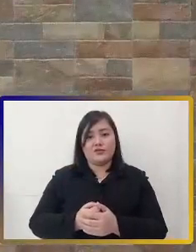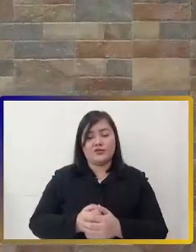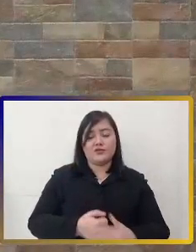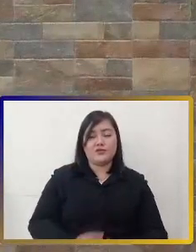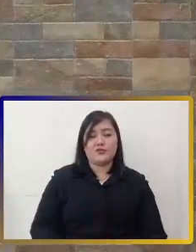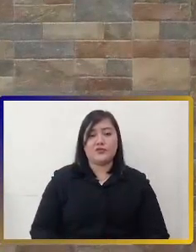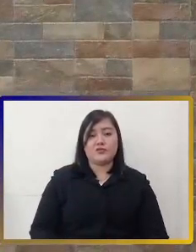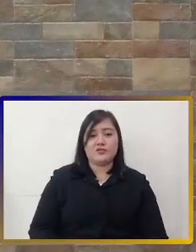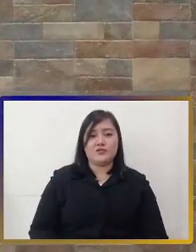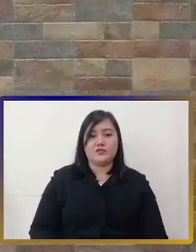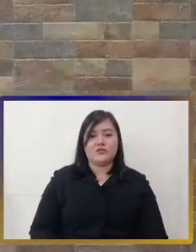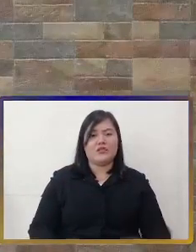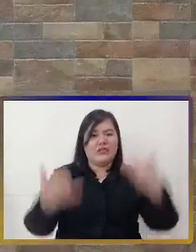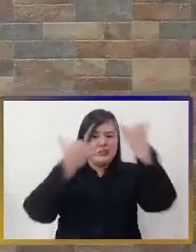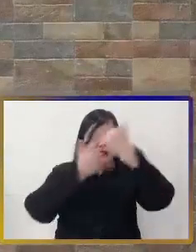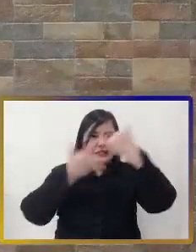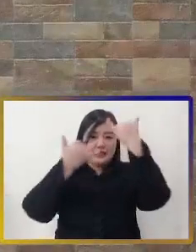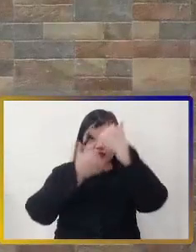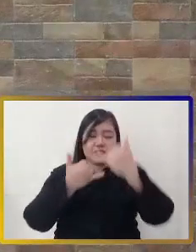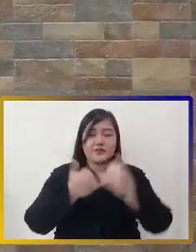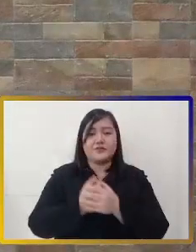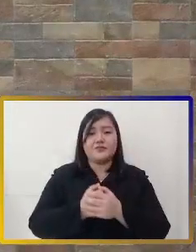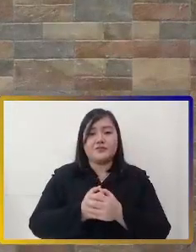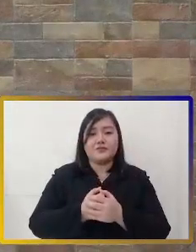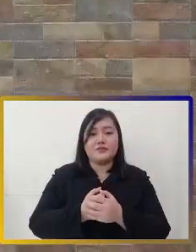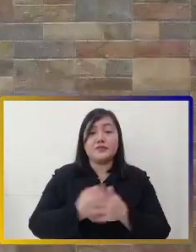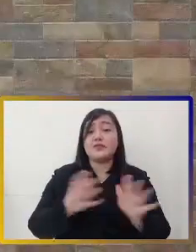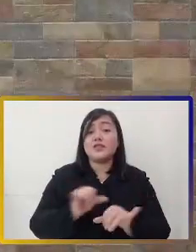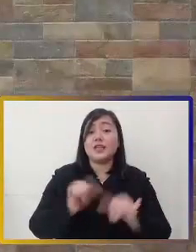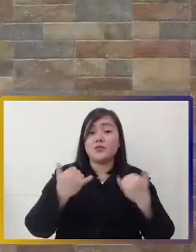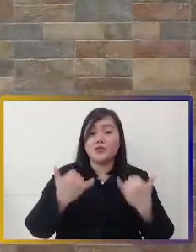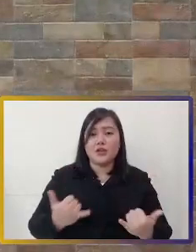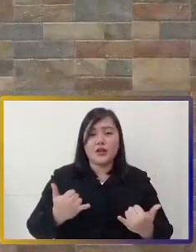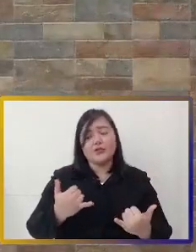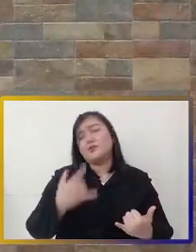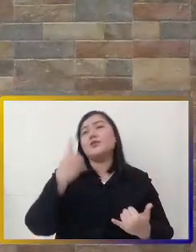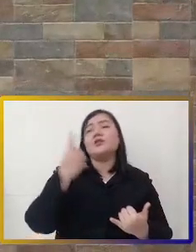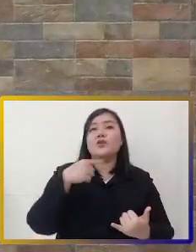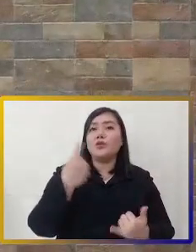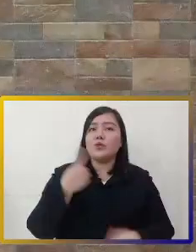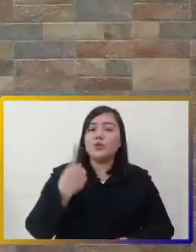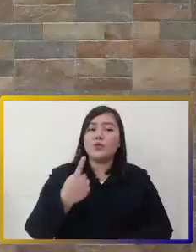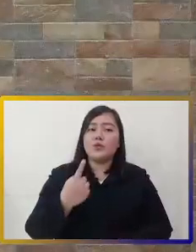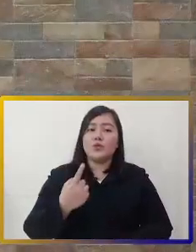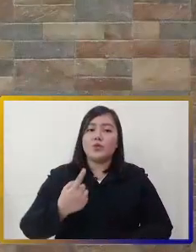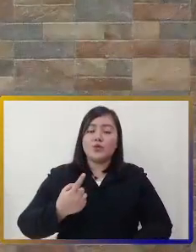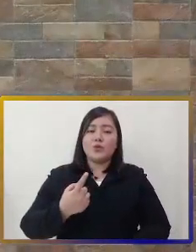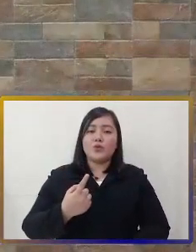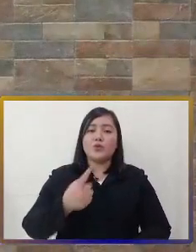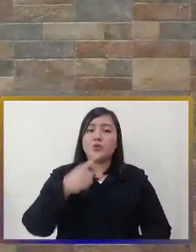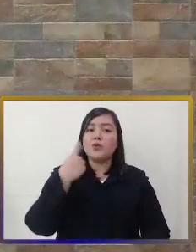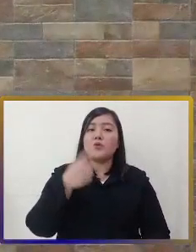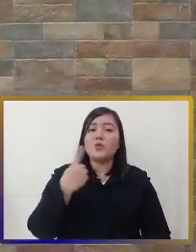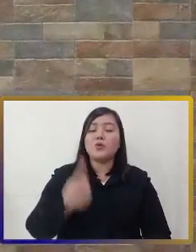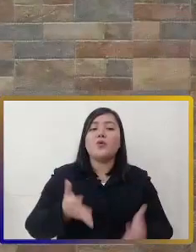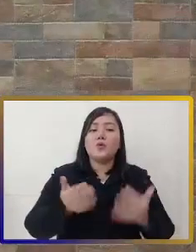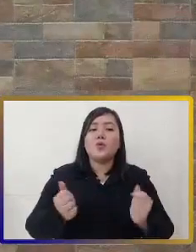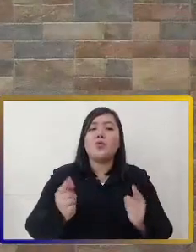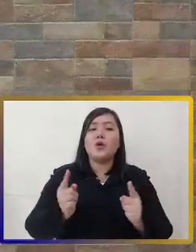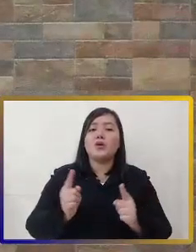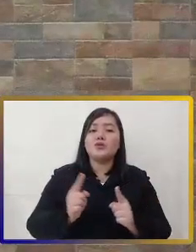natin ngayon. Sino po ngayon ang madalas na makikita natin na magpapalabas pa na tayo pang masama? I'm not saying this